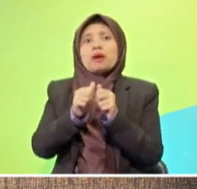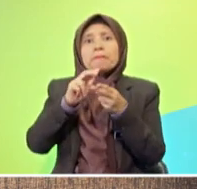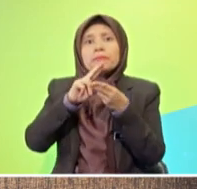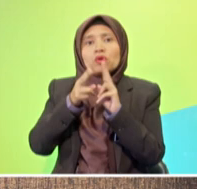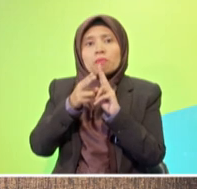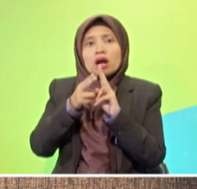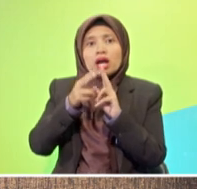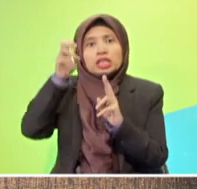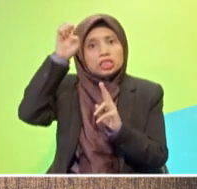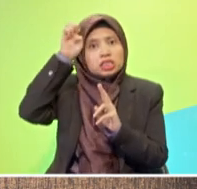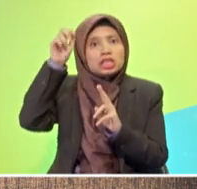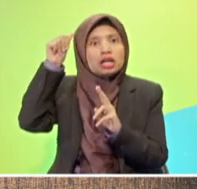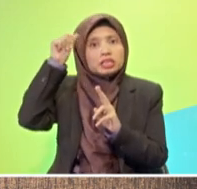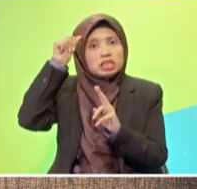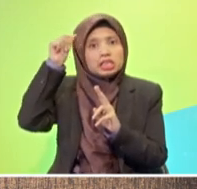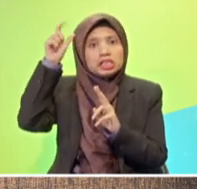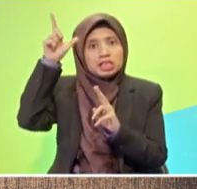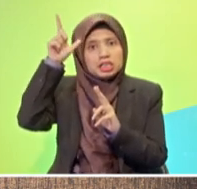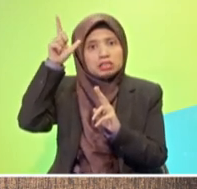jika dahulu